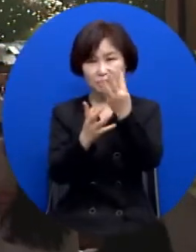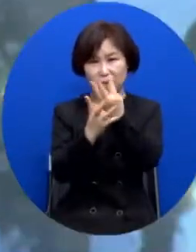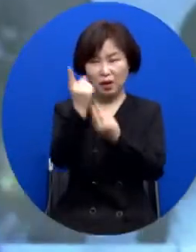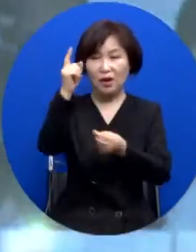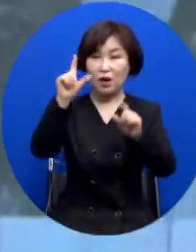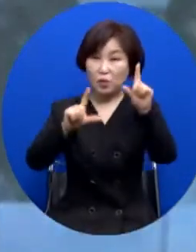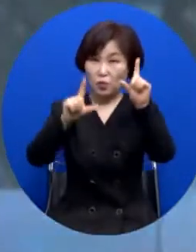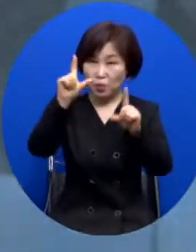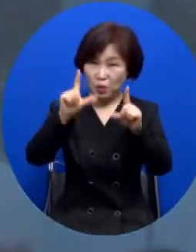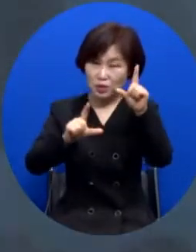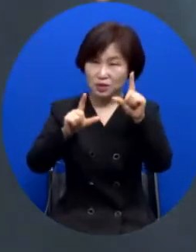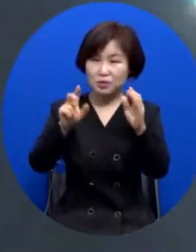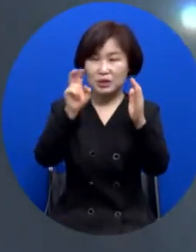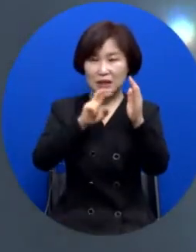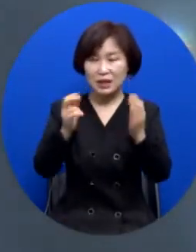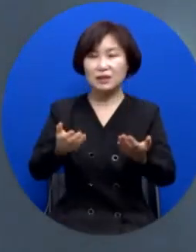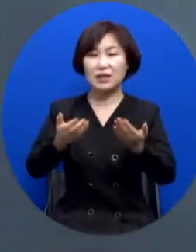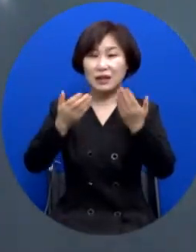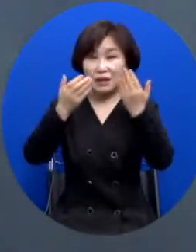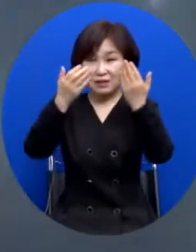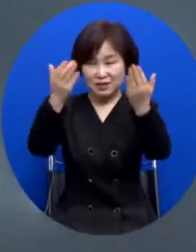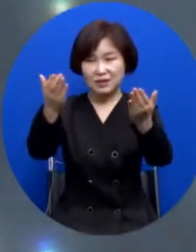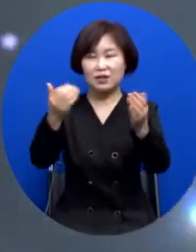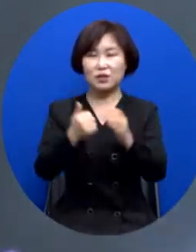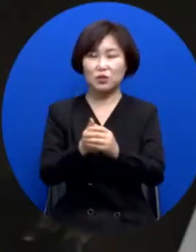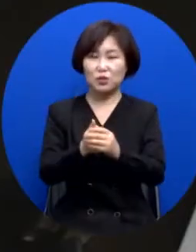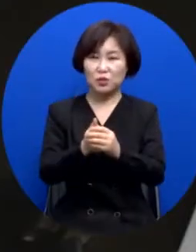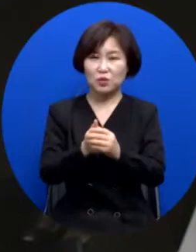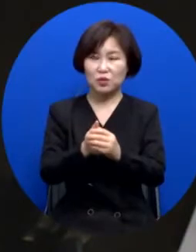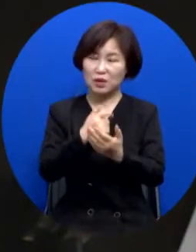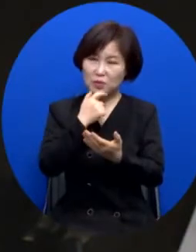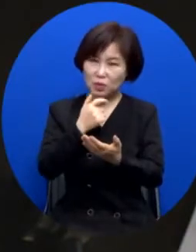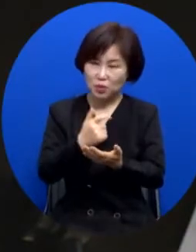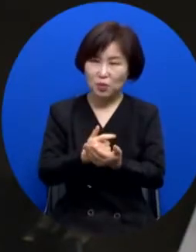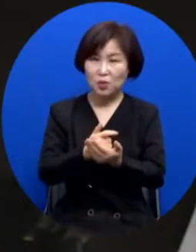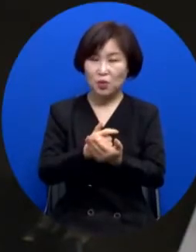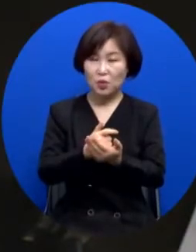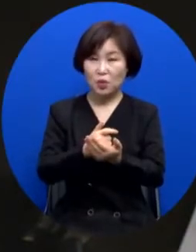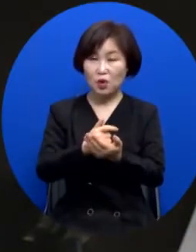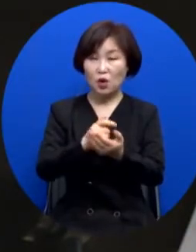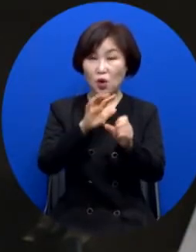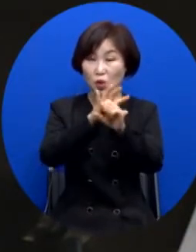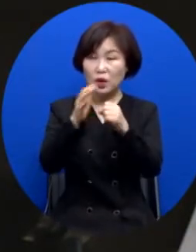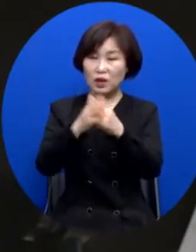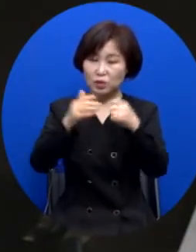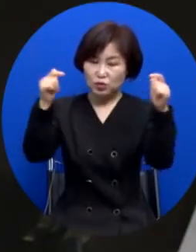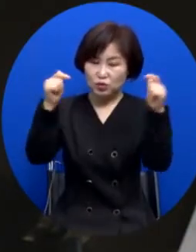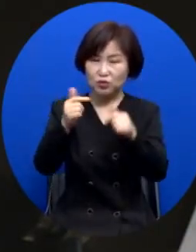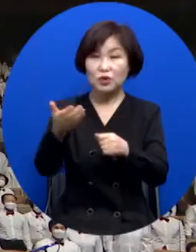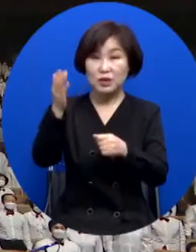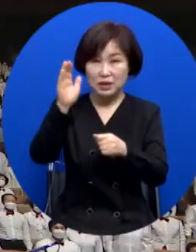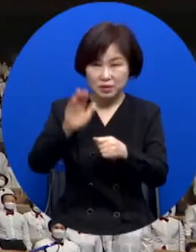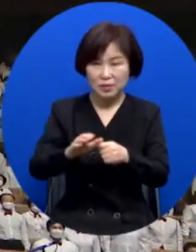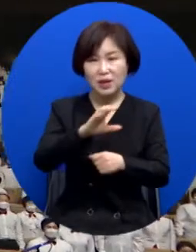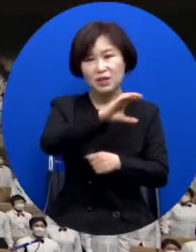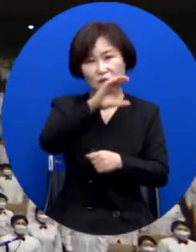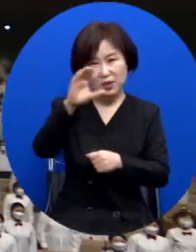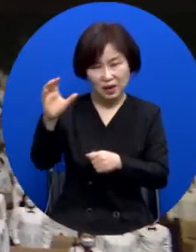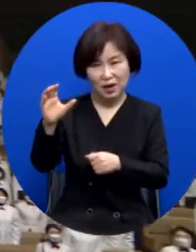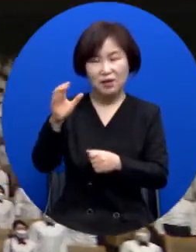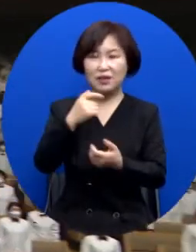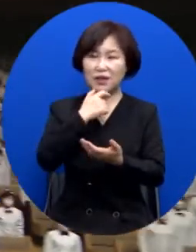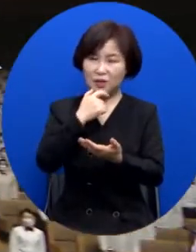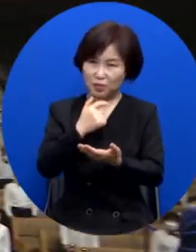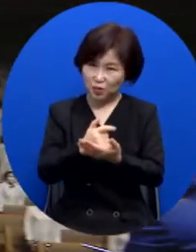모습으로 찬양을 올려드리는 모습이 인상적이었고요. 코로나로 예년에 비해서 규모는 축소됐지만 성탄의 영광을 느끼기에 충분한